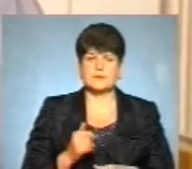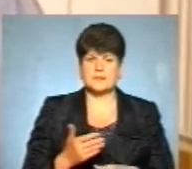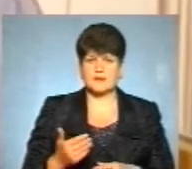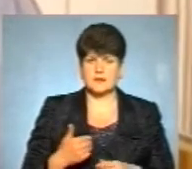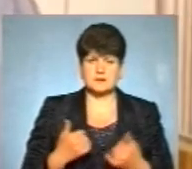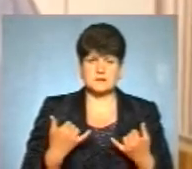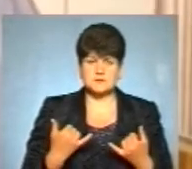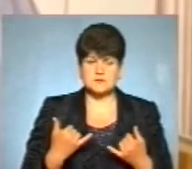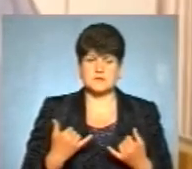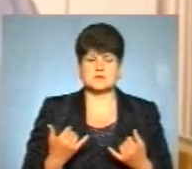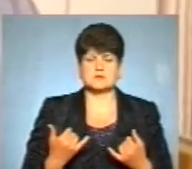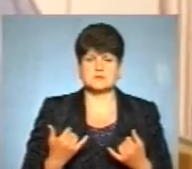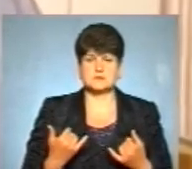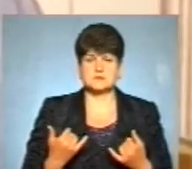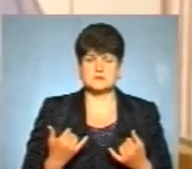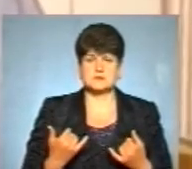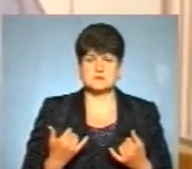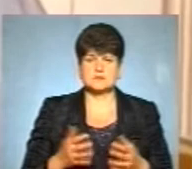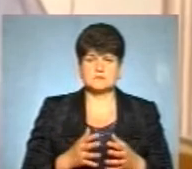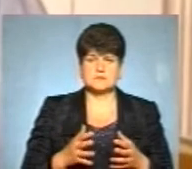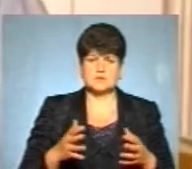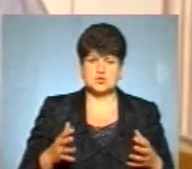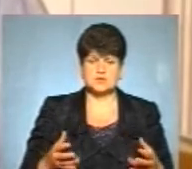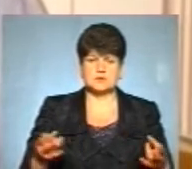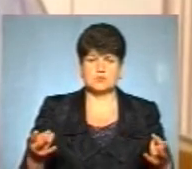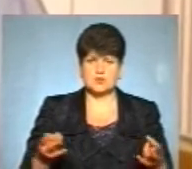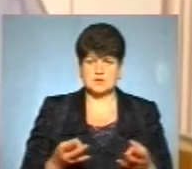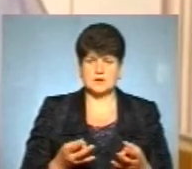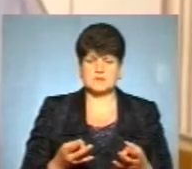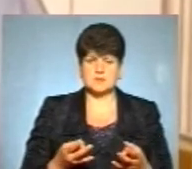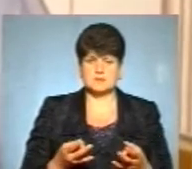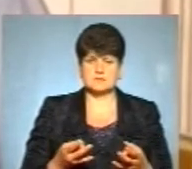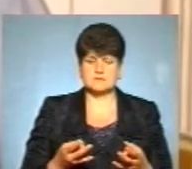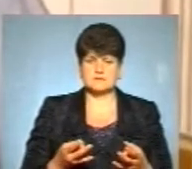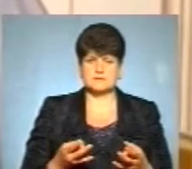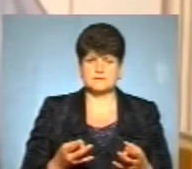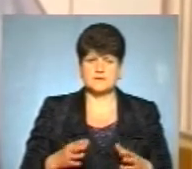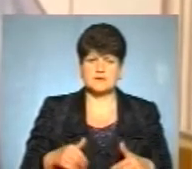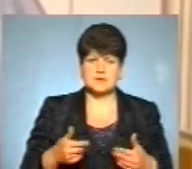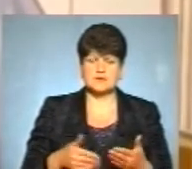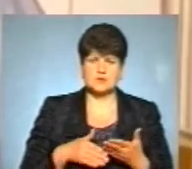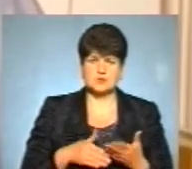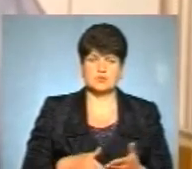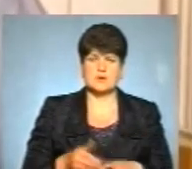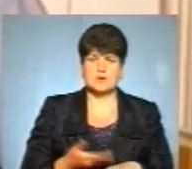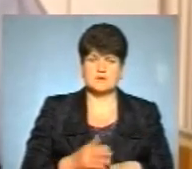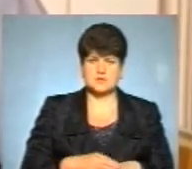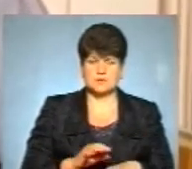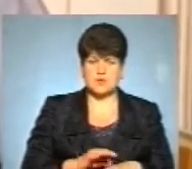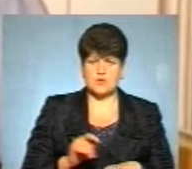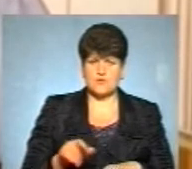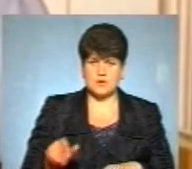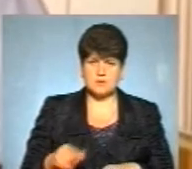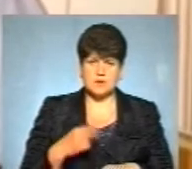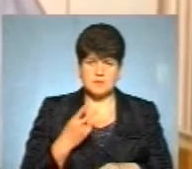у нас різко збільшилася потреба в надання допомоги саме важким хворим. Ми